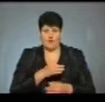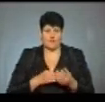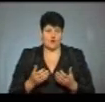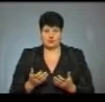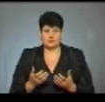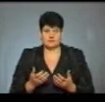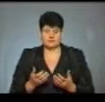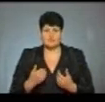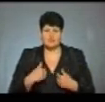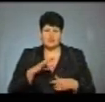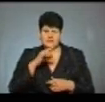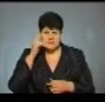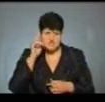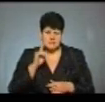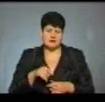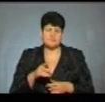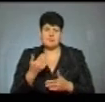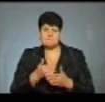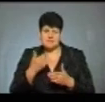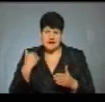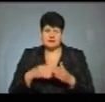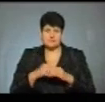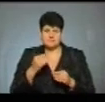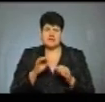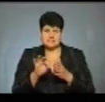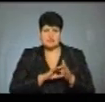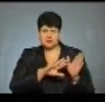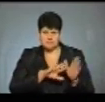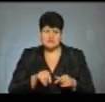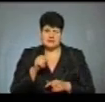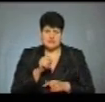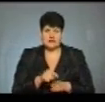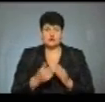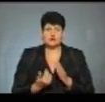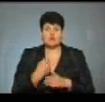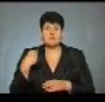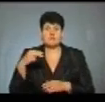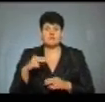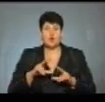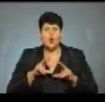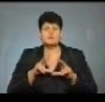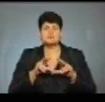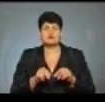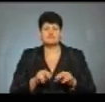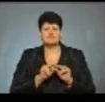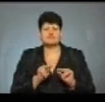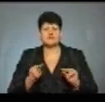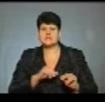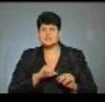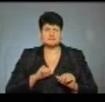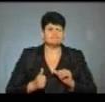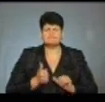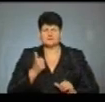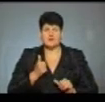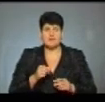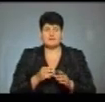обговорюють. Ми всі знаємо, як перед виборами і зразу після них новий президент обіцявся, що вчитель буде однією з найпрестижніших професій,